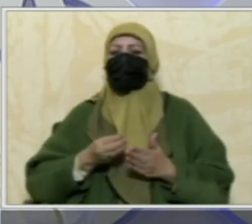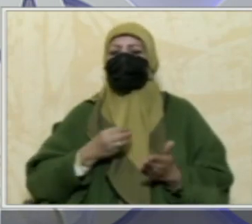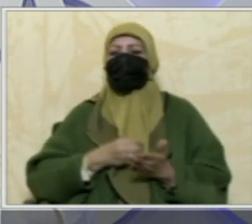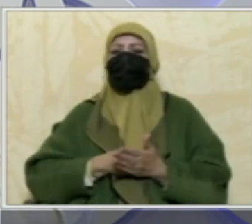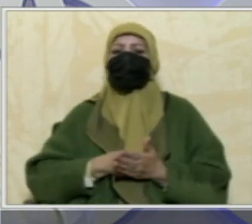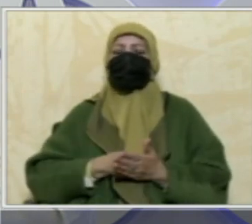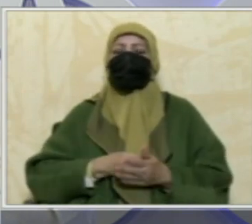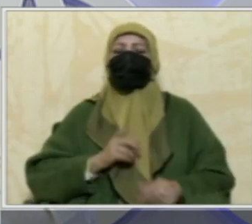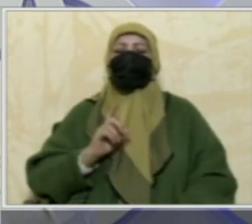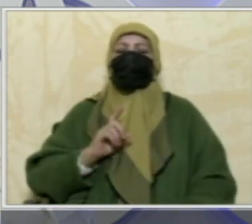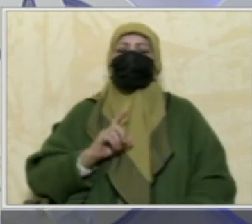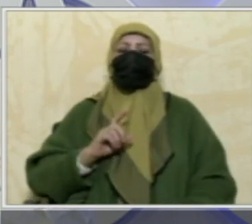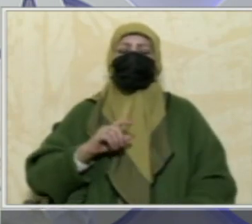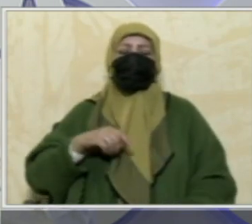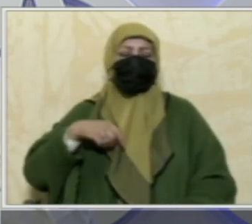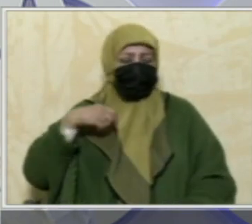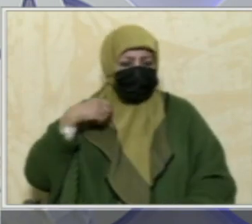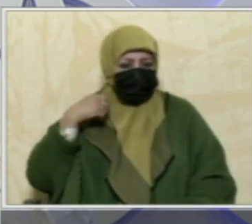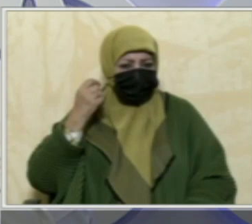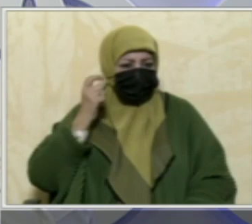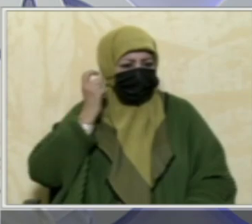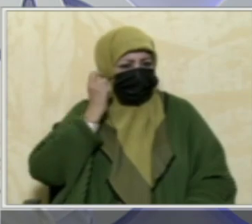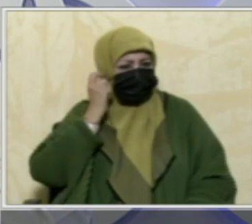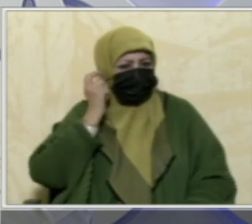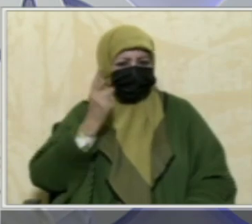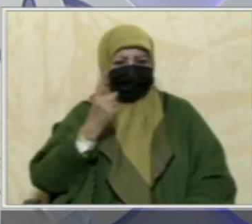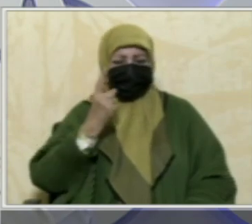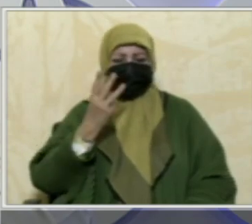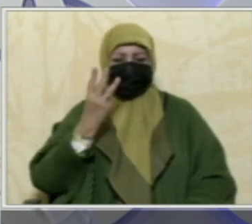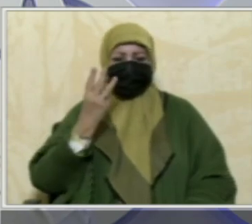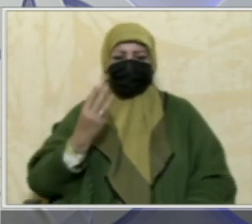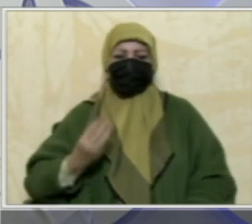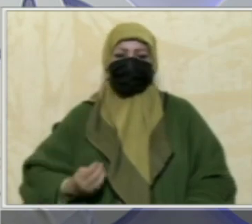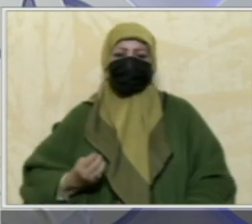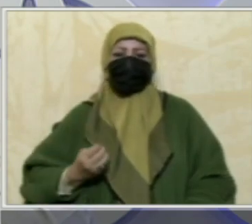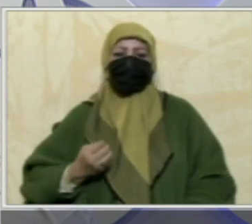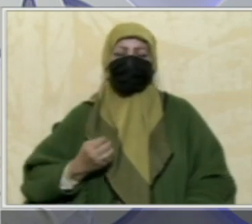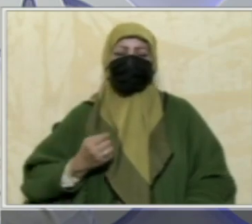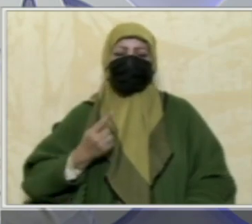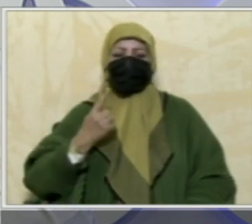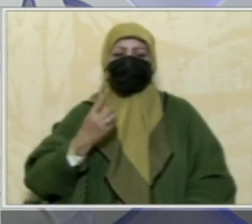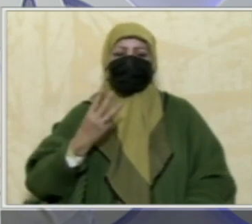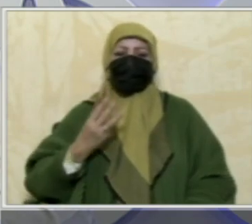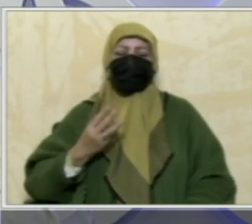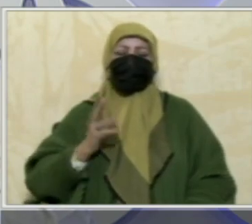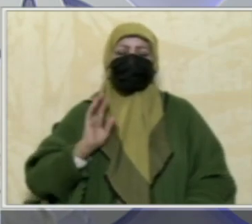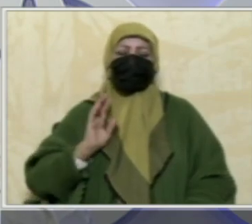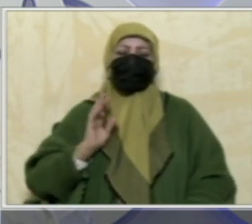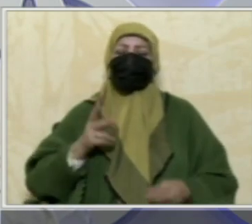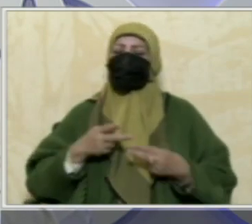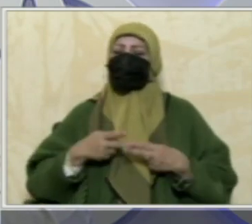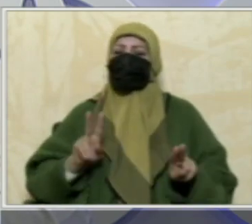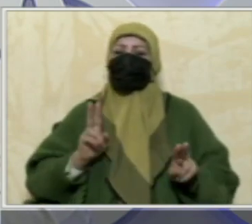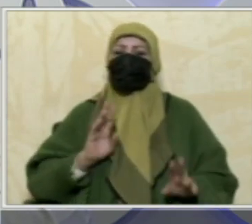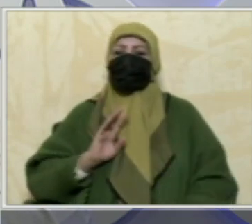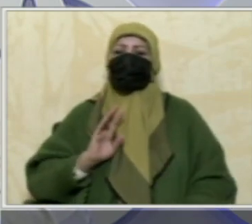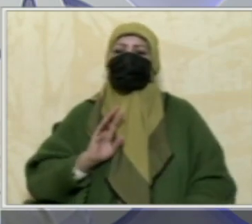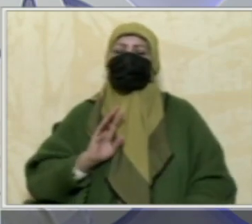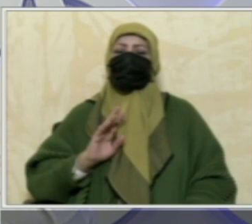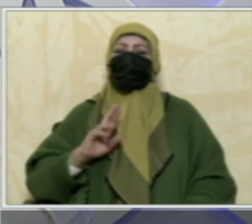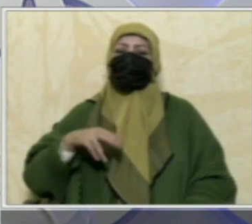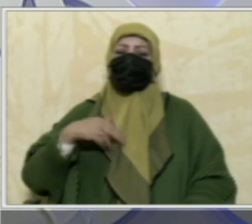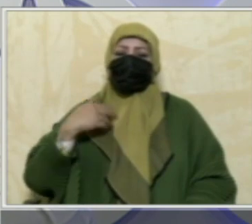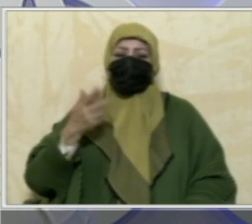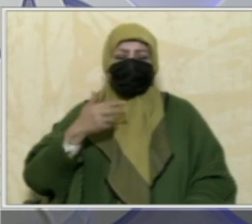ثلث مو مقطوعه ثلث الاذن تجزئ التي لا تجزي مقطوعه اكثر من ثلث